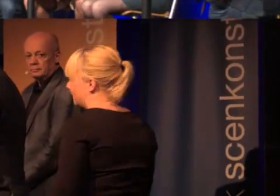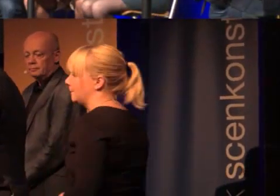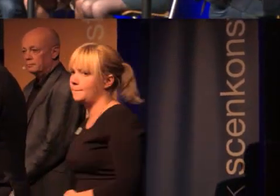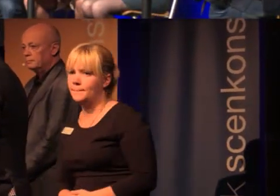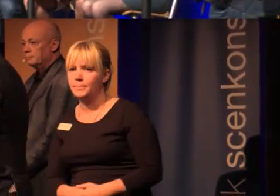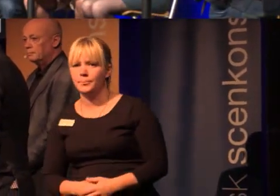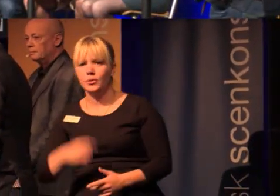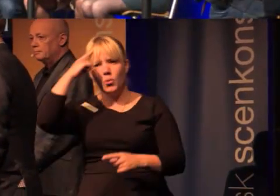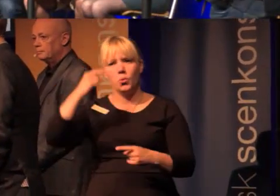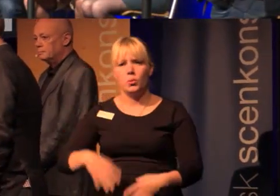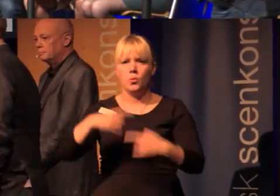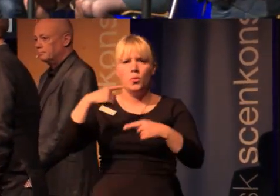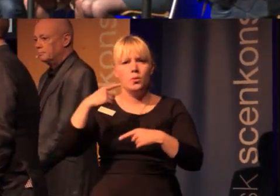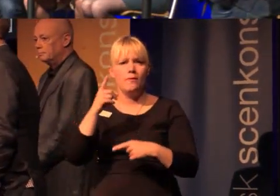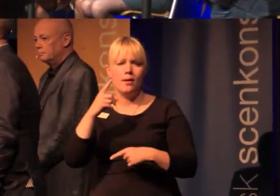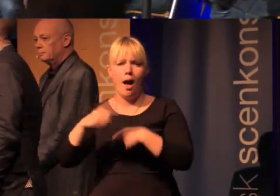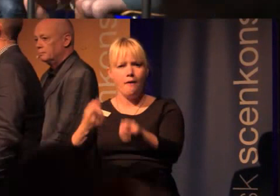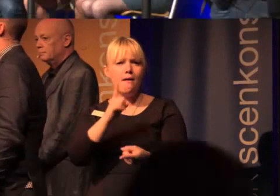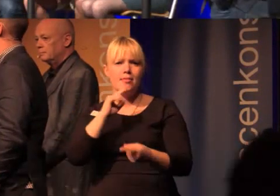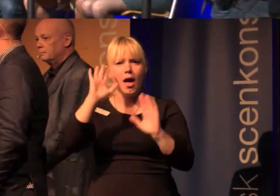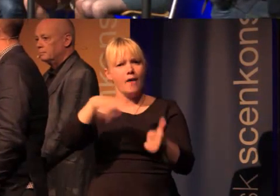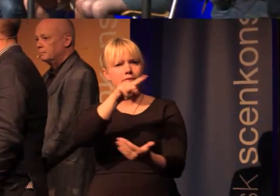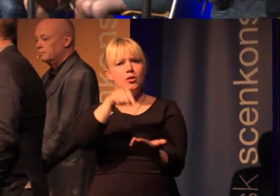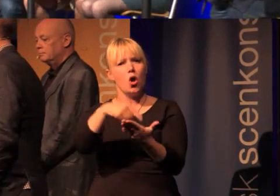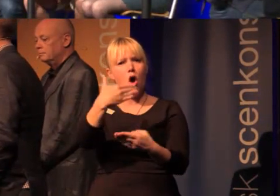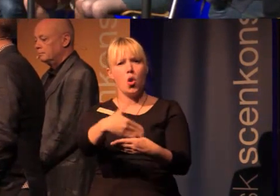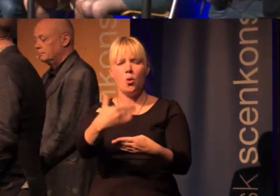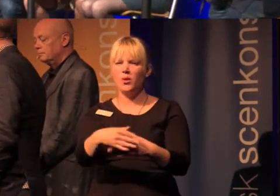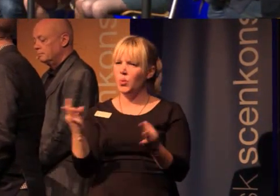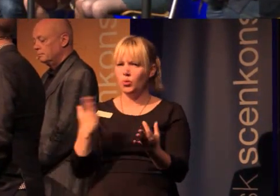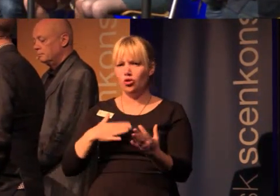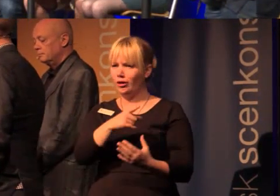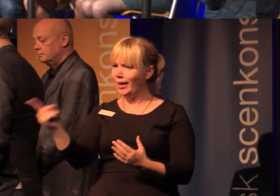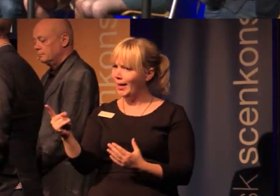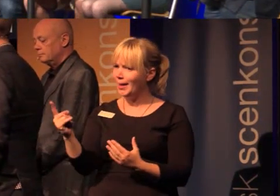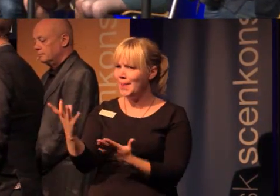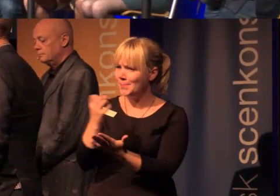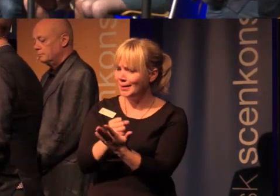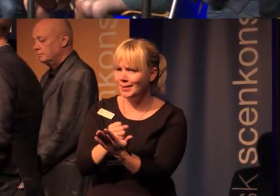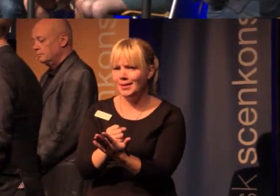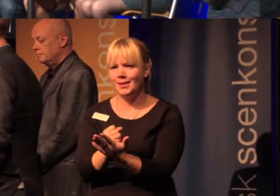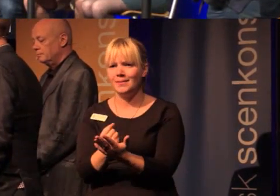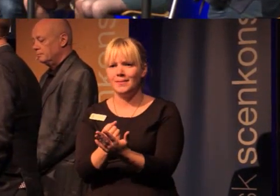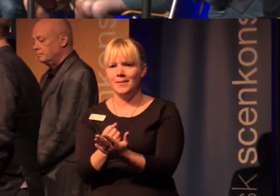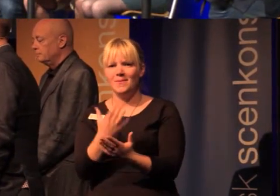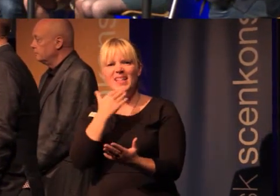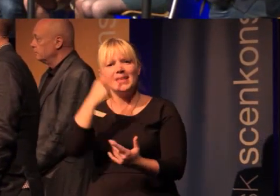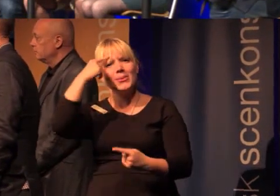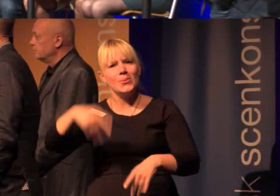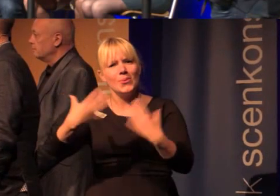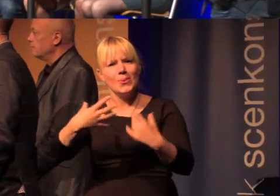på kulturarvet och kulturarvspolitiken? Vilket kulturarv och bör detta prioriteras?